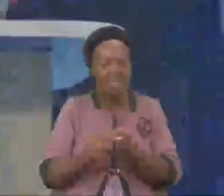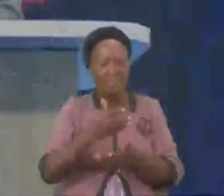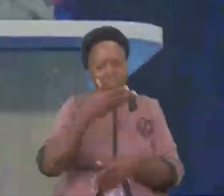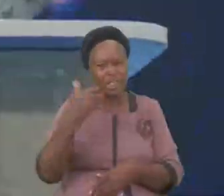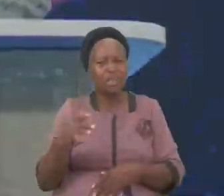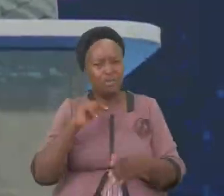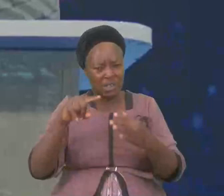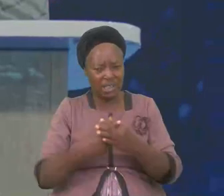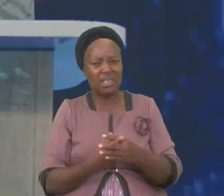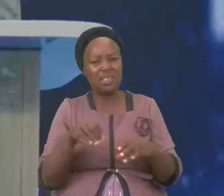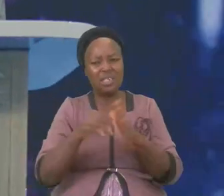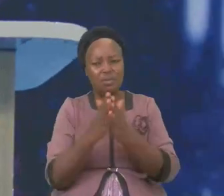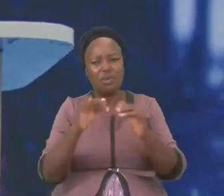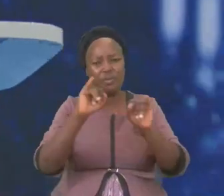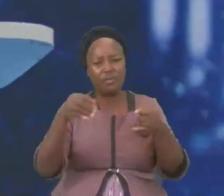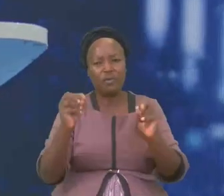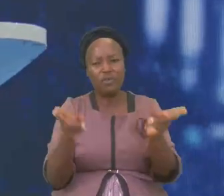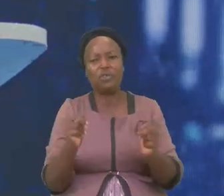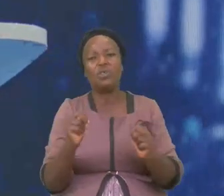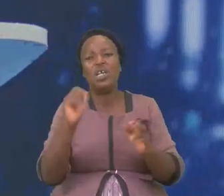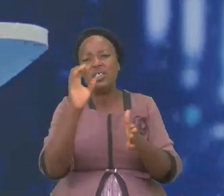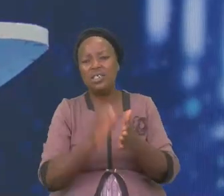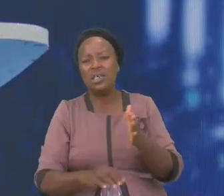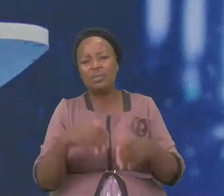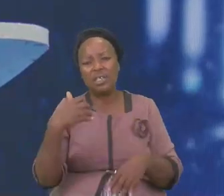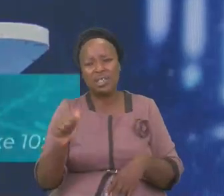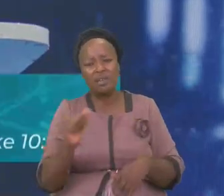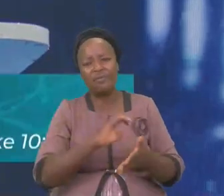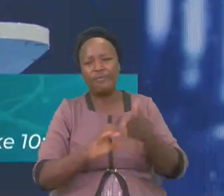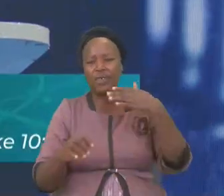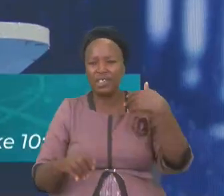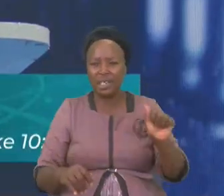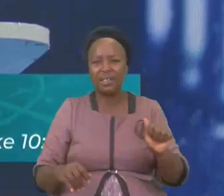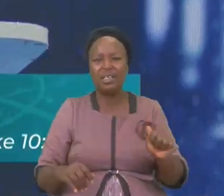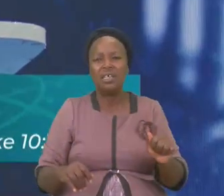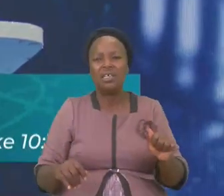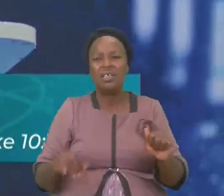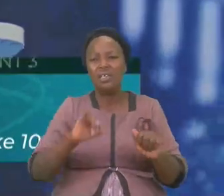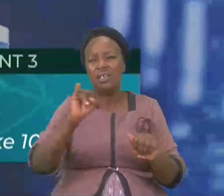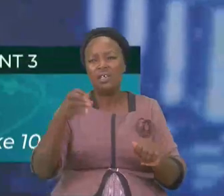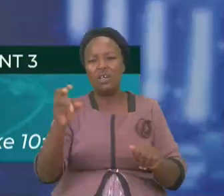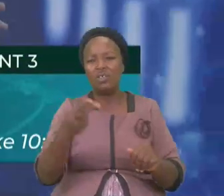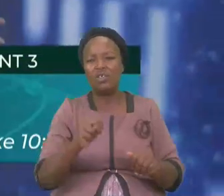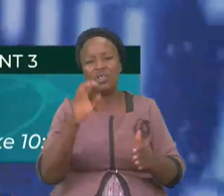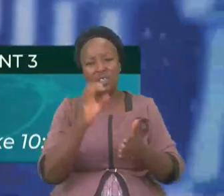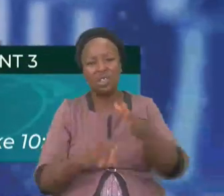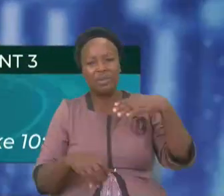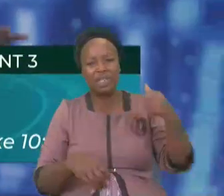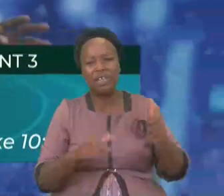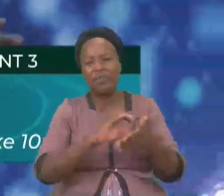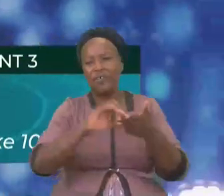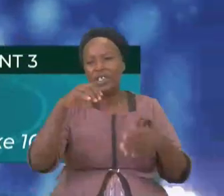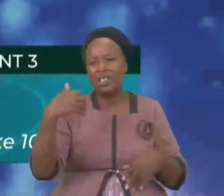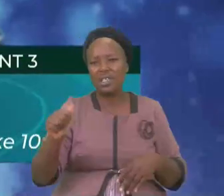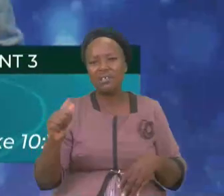commencer. Jean 10, verset 10. En Jean, chapitre 10,